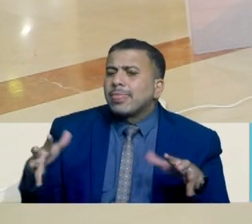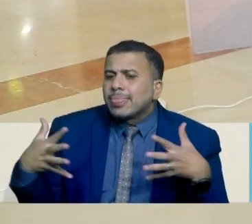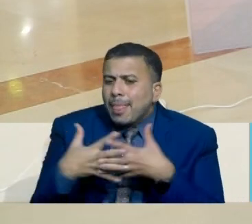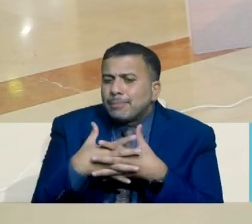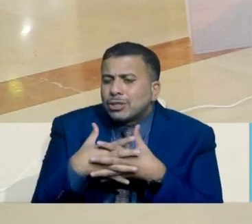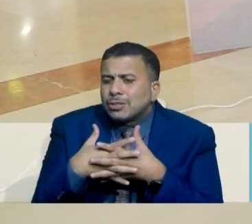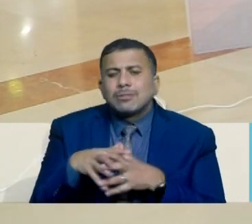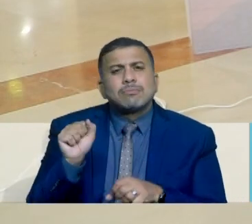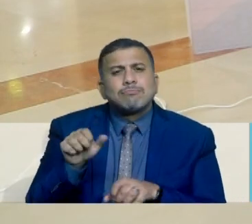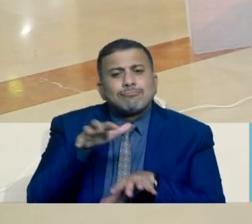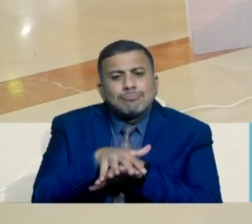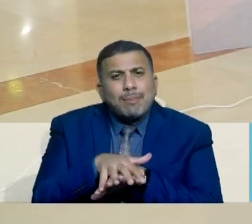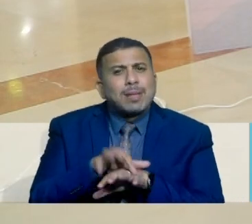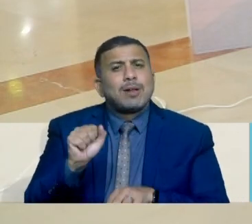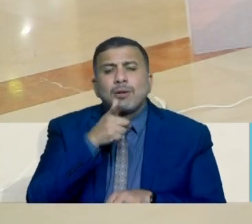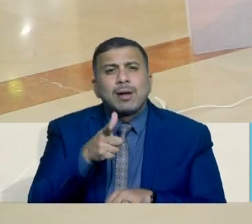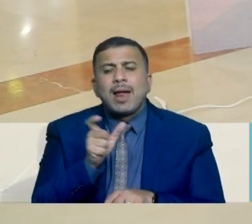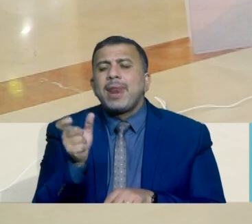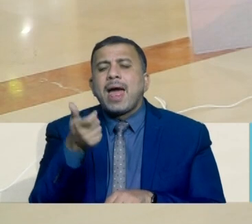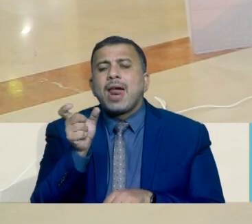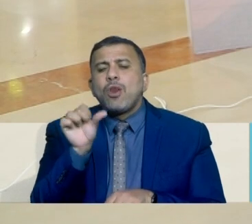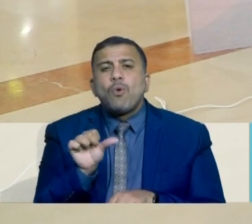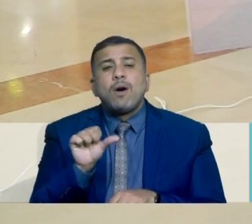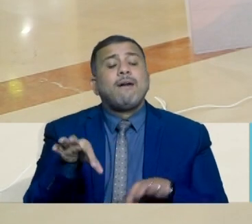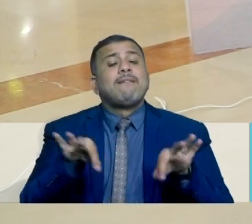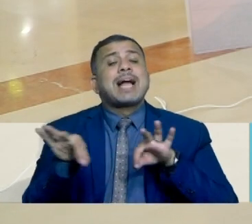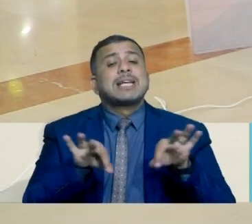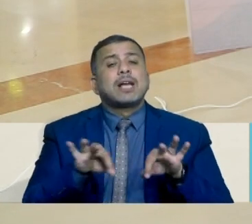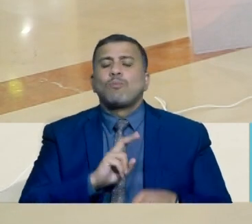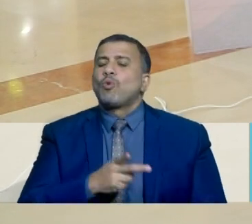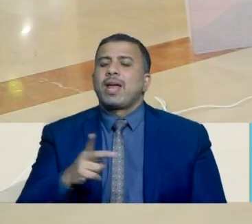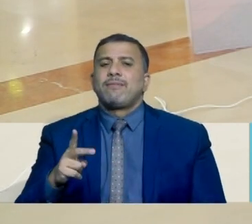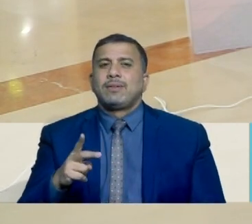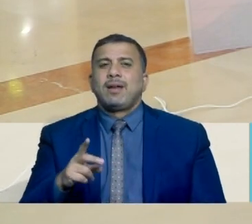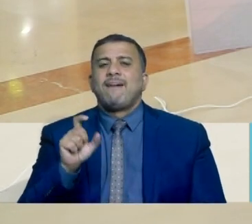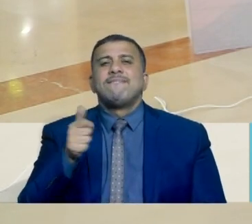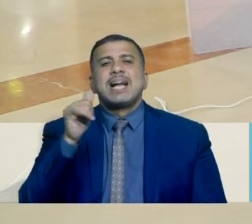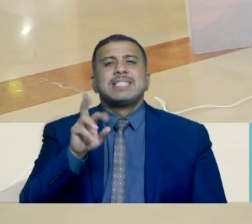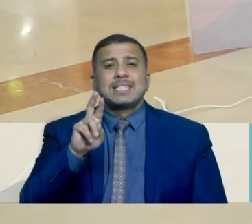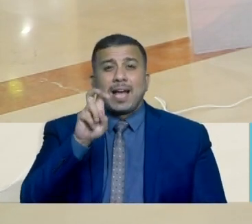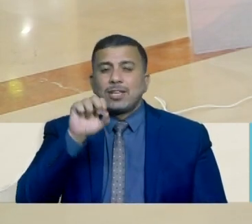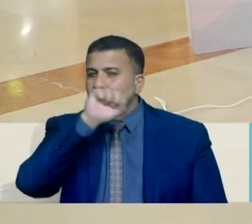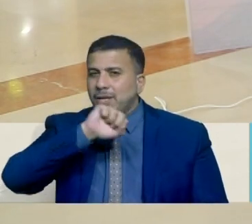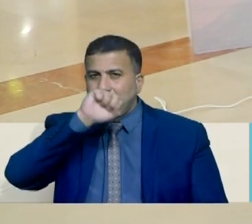الذكيه وتقنيات النانو في مجالات الهندس المختلفه لاخبار الدار فايزه الضنحاني الشرقه